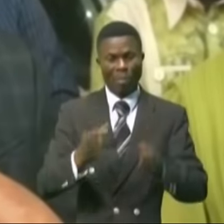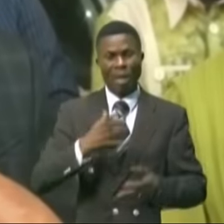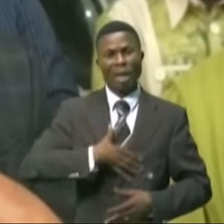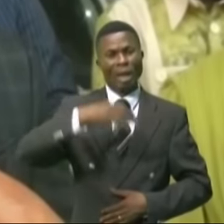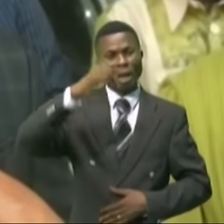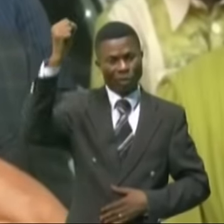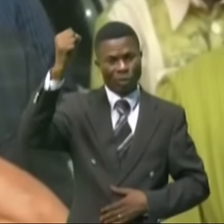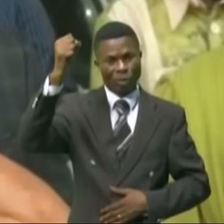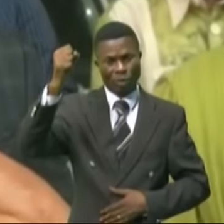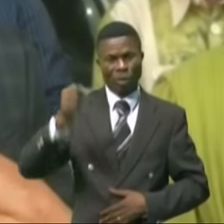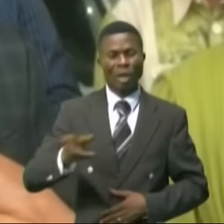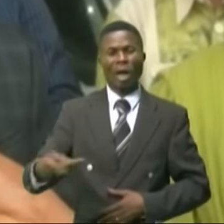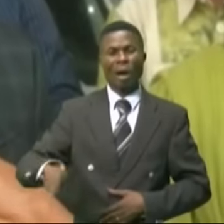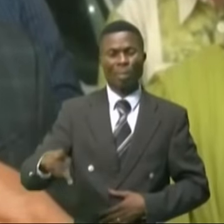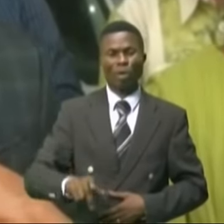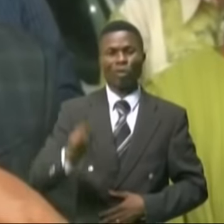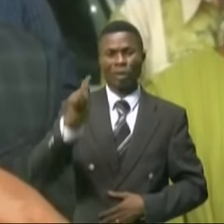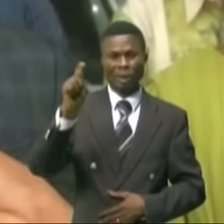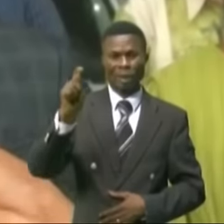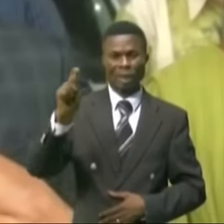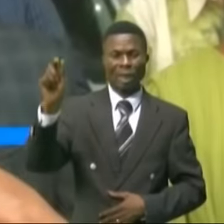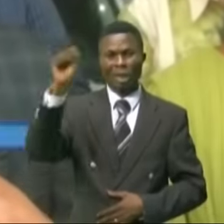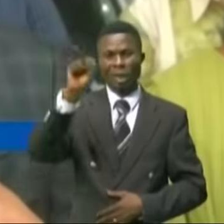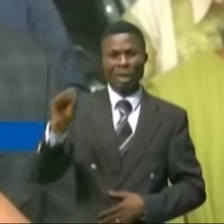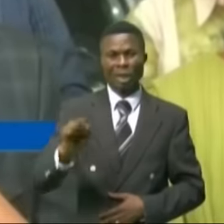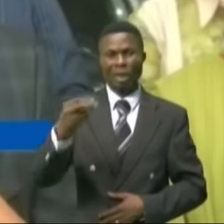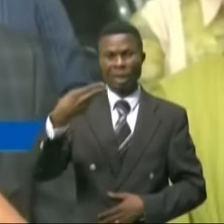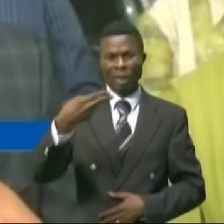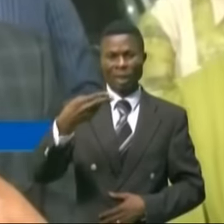victoire de Tshopolé. Et